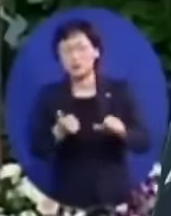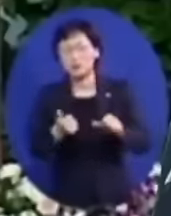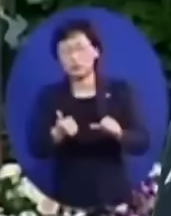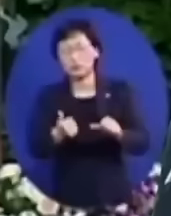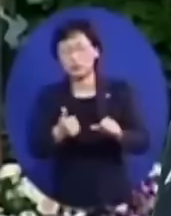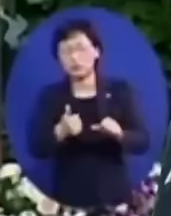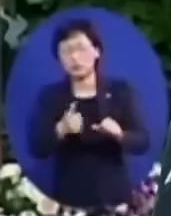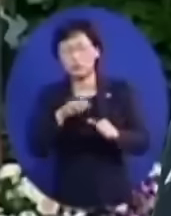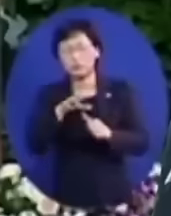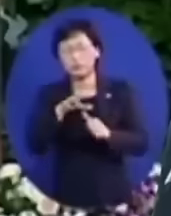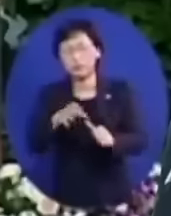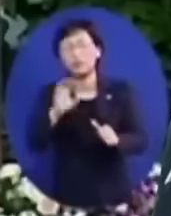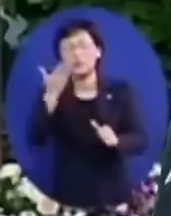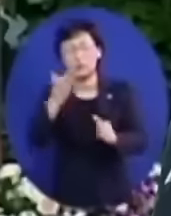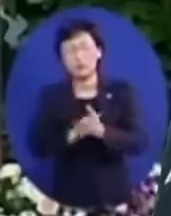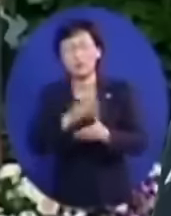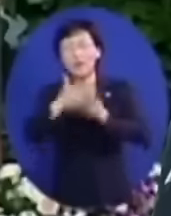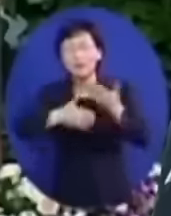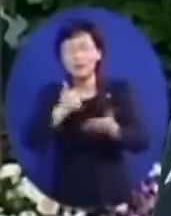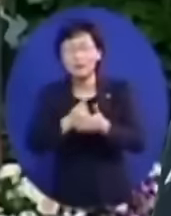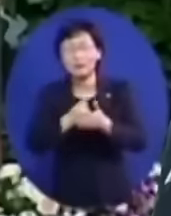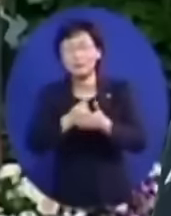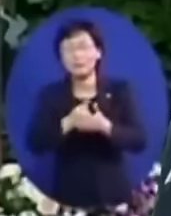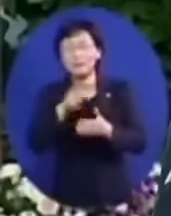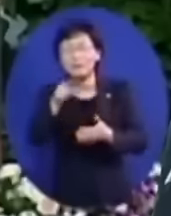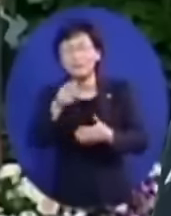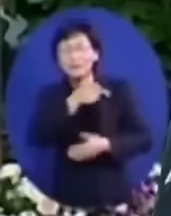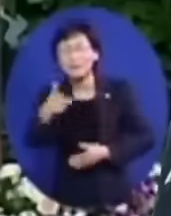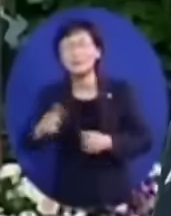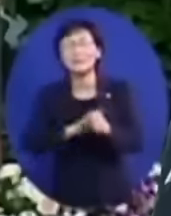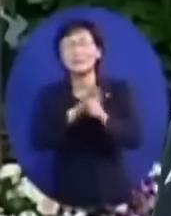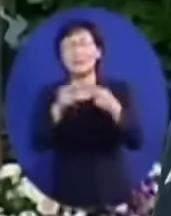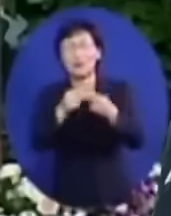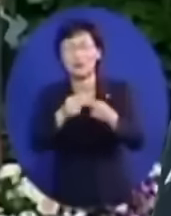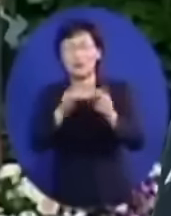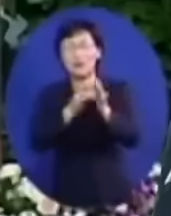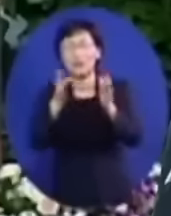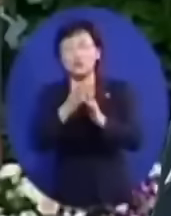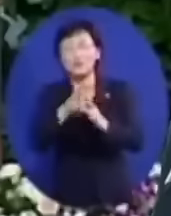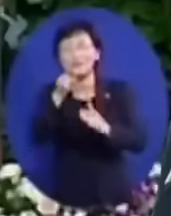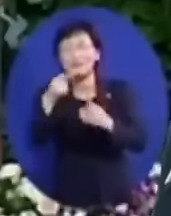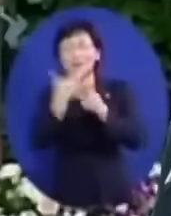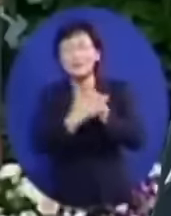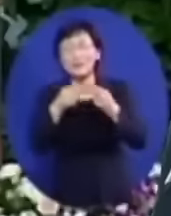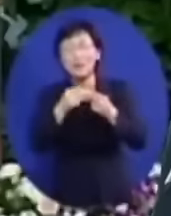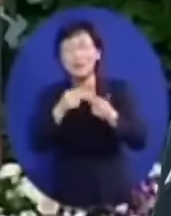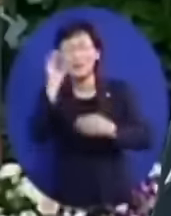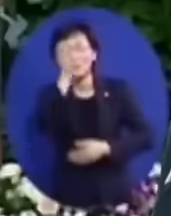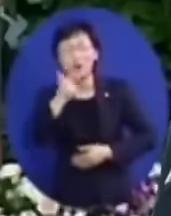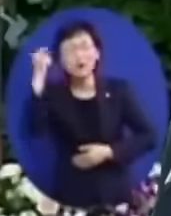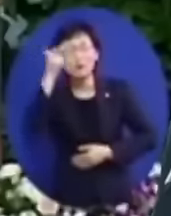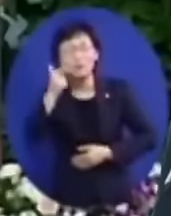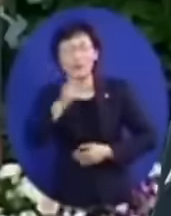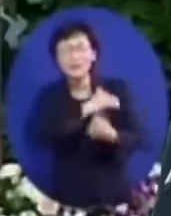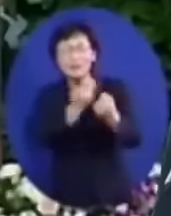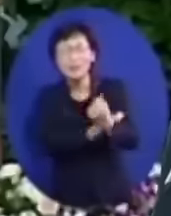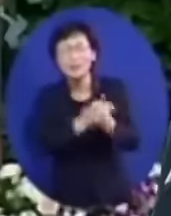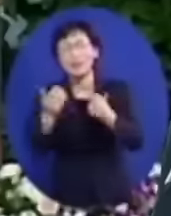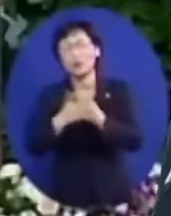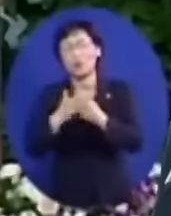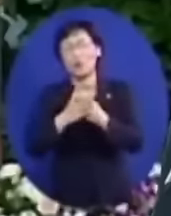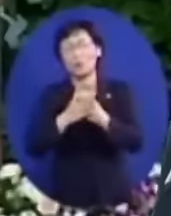될 수밖에 없습니다. 하나님이여, 그 큰 사랑과 예수님이여, 그 큰 은혜와 성령님이여, 능력 있는